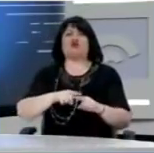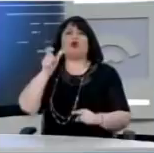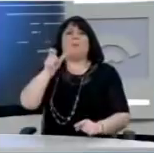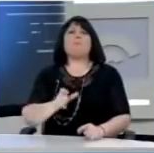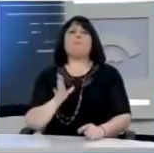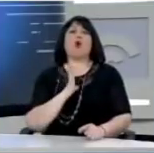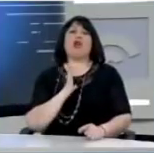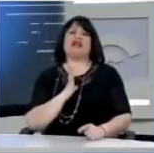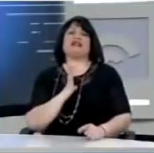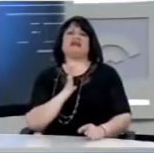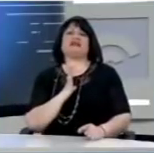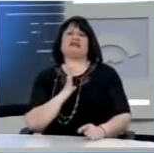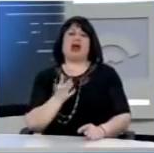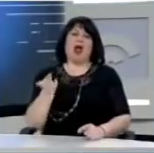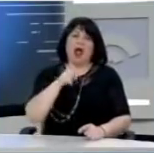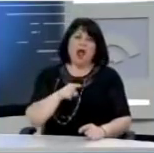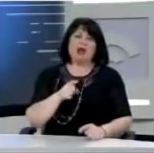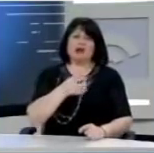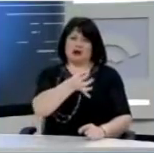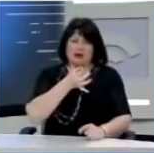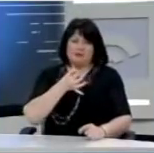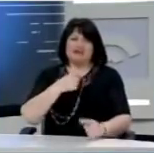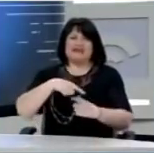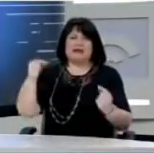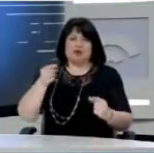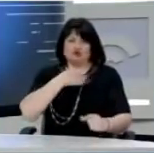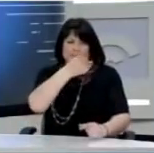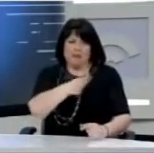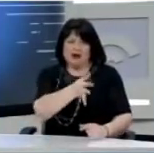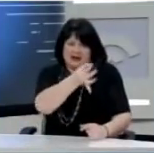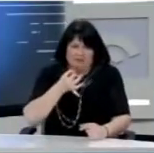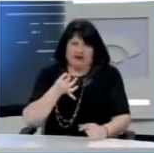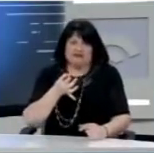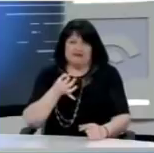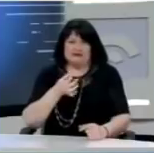πολίτης. Την παραάλλη, σας ξέφυγε στην Κύπρο και είπατε